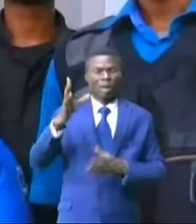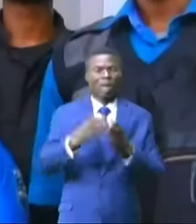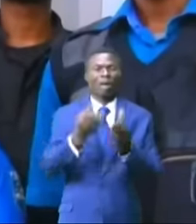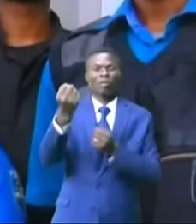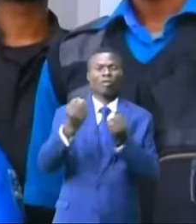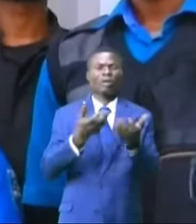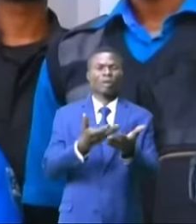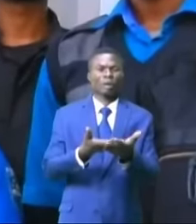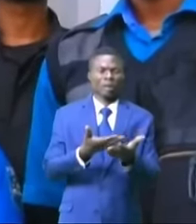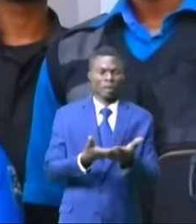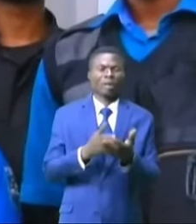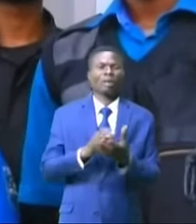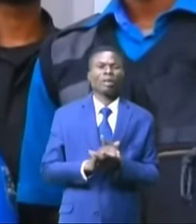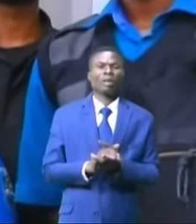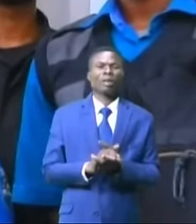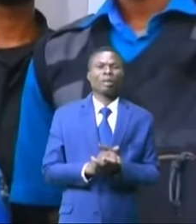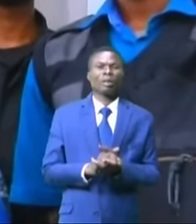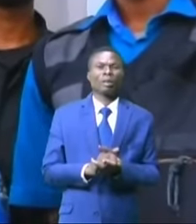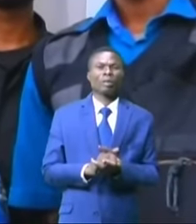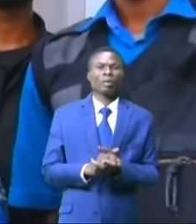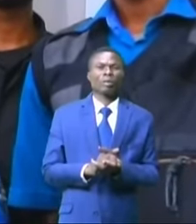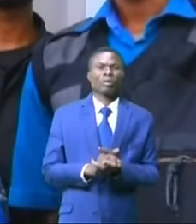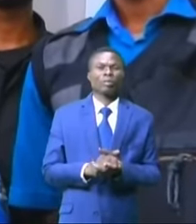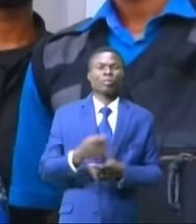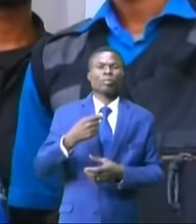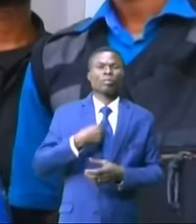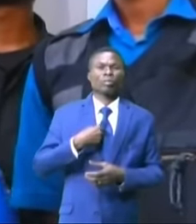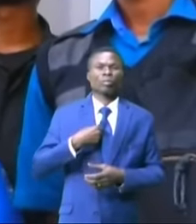dotation. Il a son cœur sur la police.